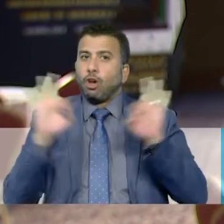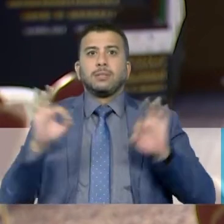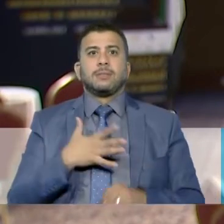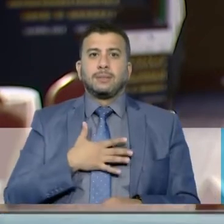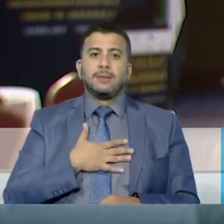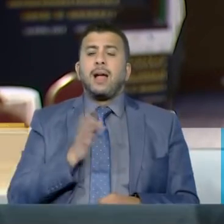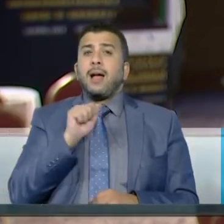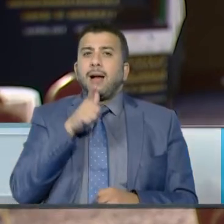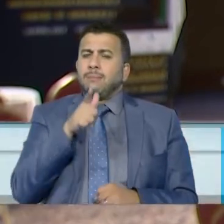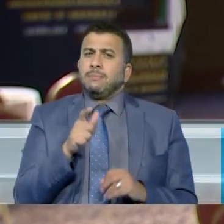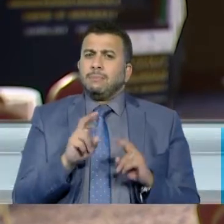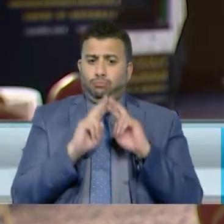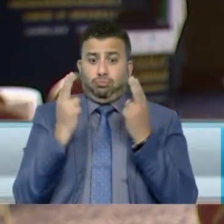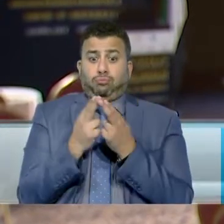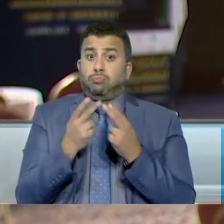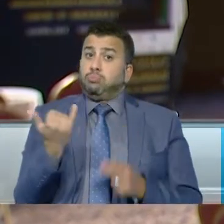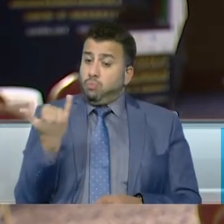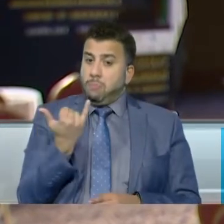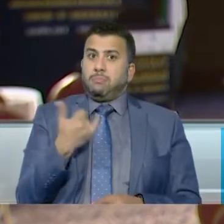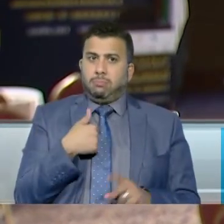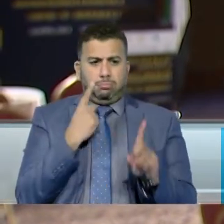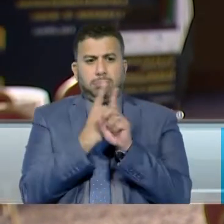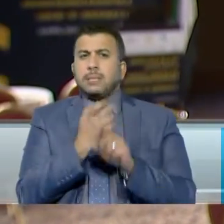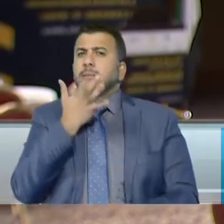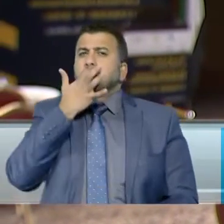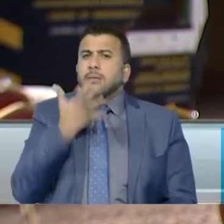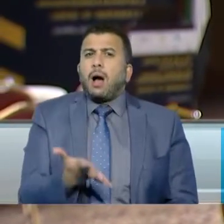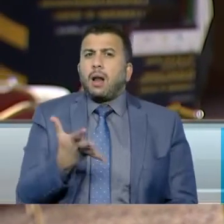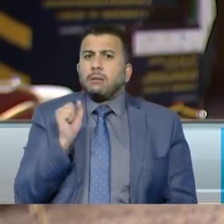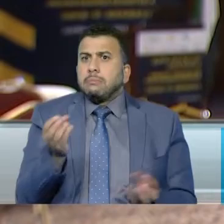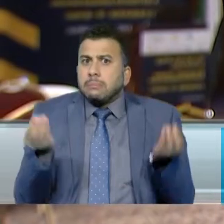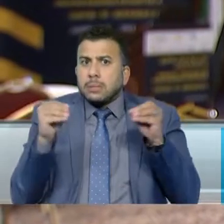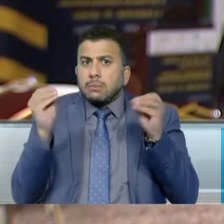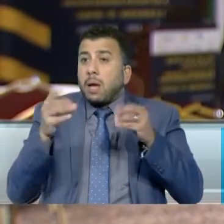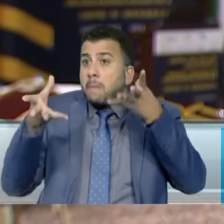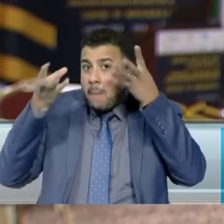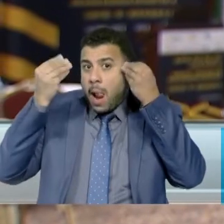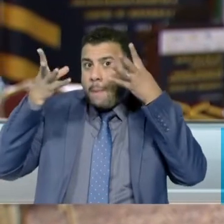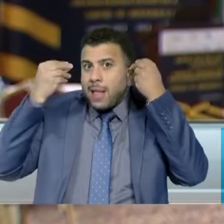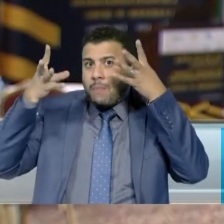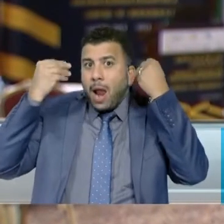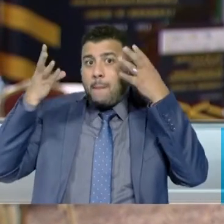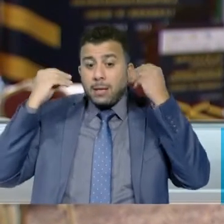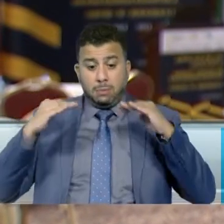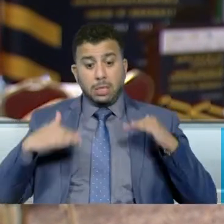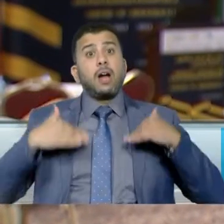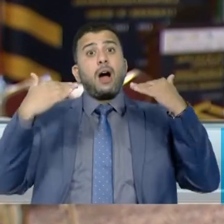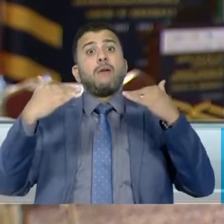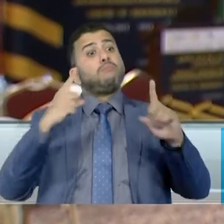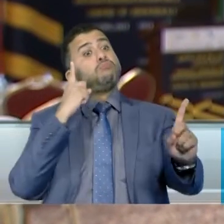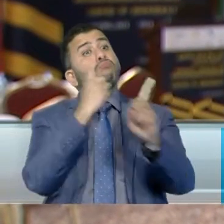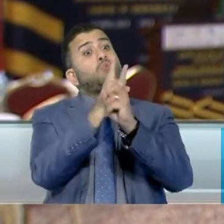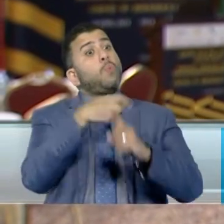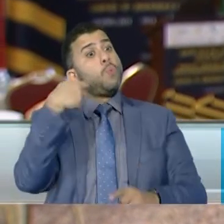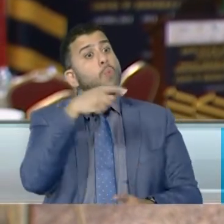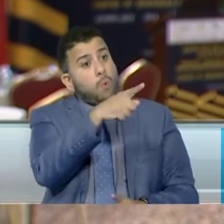هذا الملتقى مهم جدا لنا، كونه يسهل علينا الحصول على المزيد من المعلومات والالتقاء مباشرة